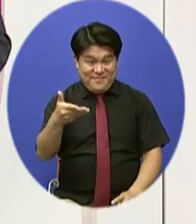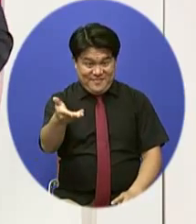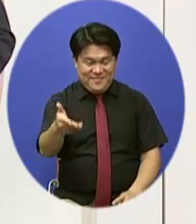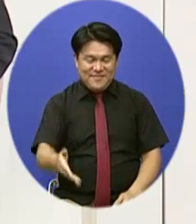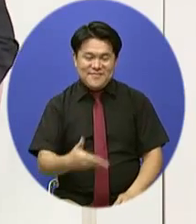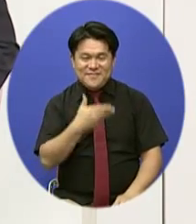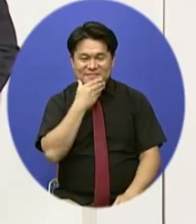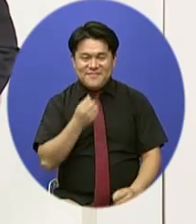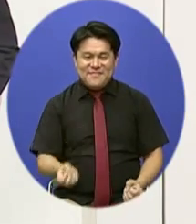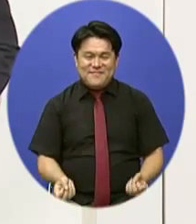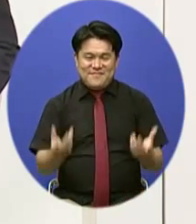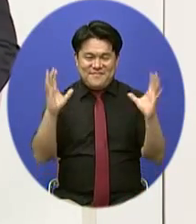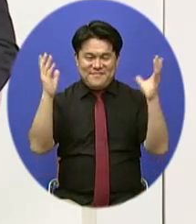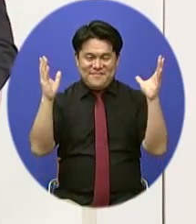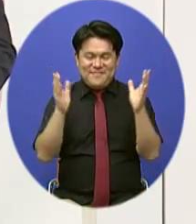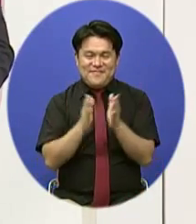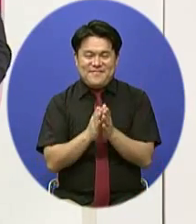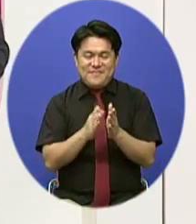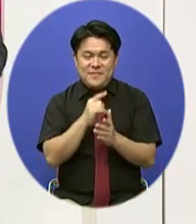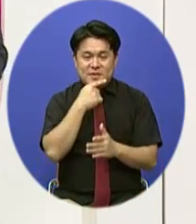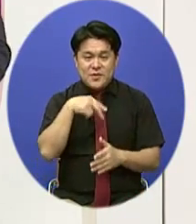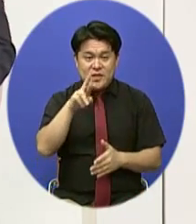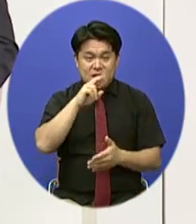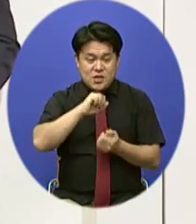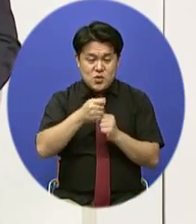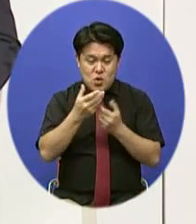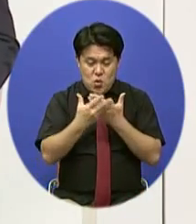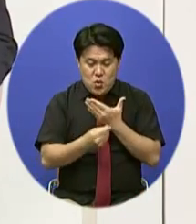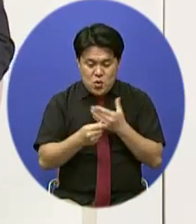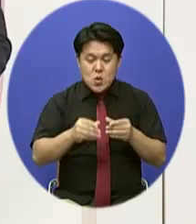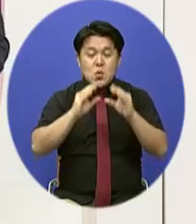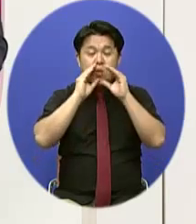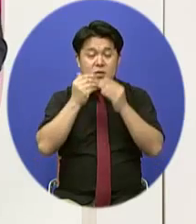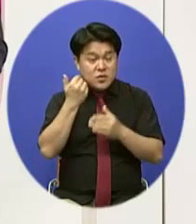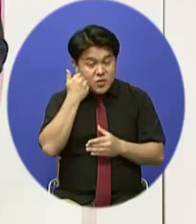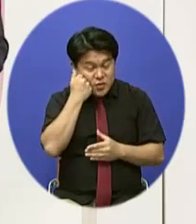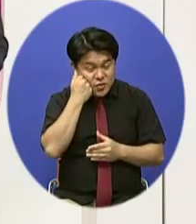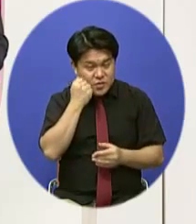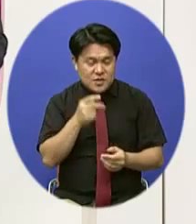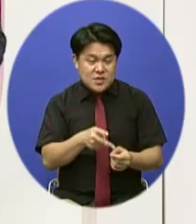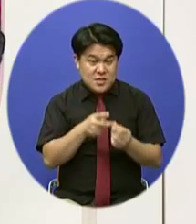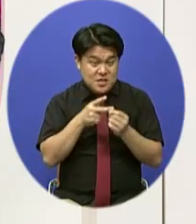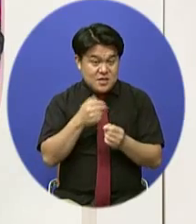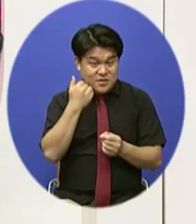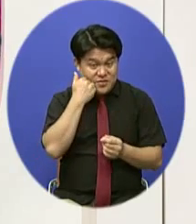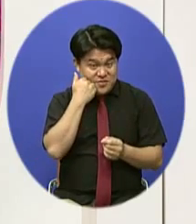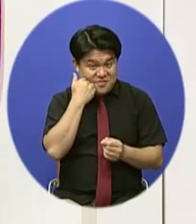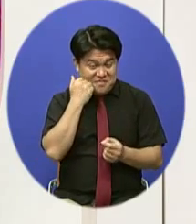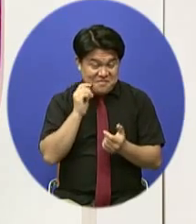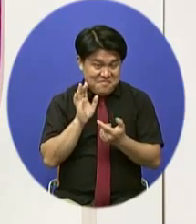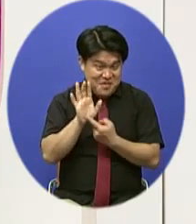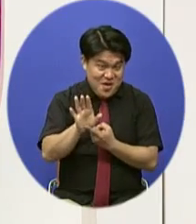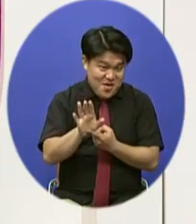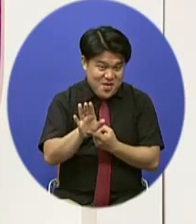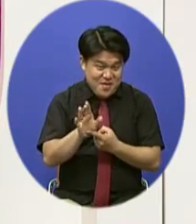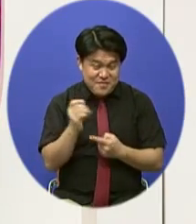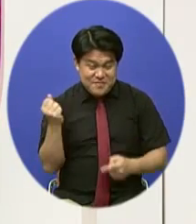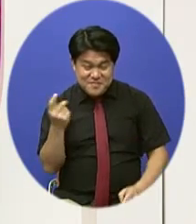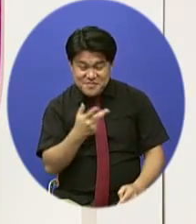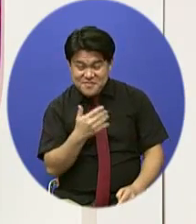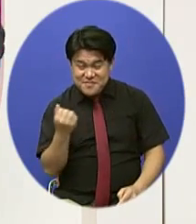아버님이지요. 축하드립니다. 축하드립니다. 홍삼 액기스를 받으실 아차상 발표하겠습니다. 자, 오늘의 아차상 지방 참가